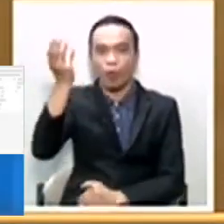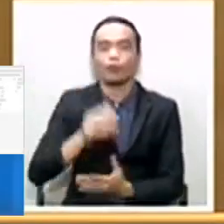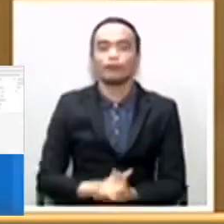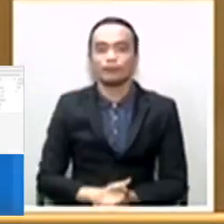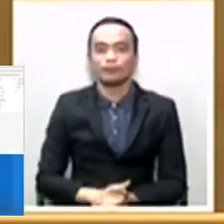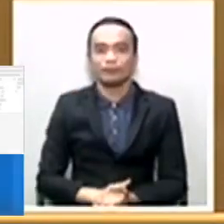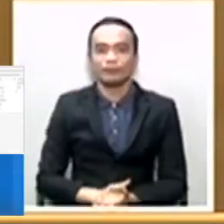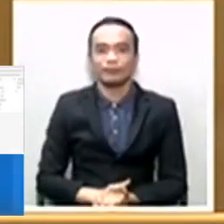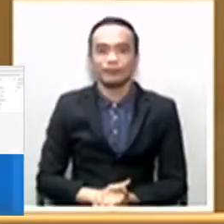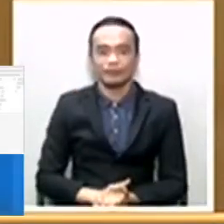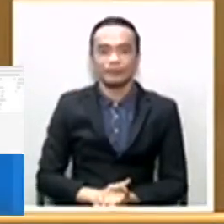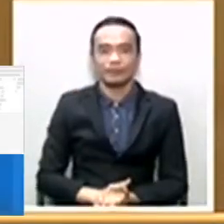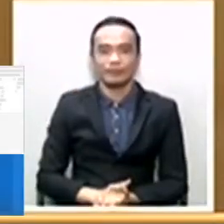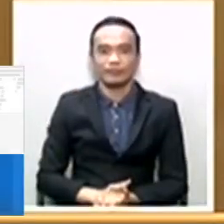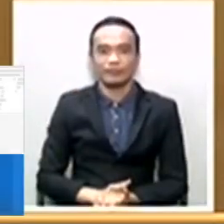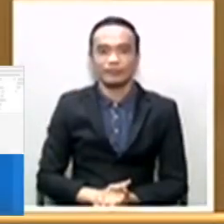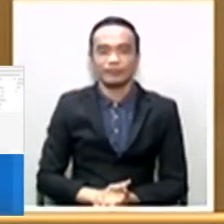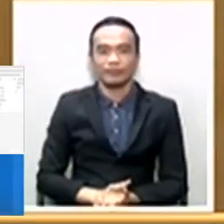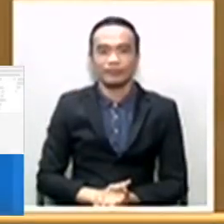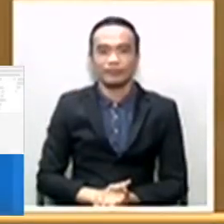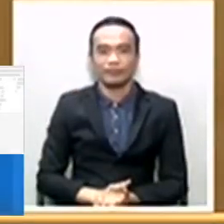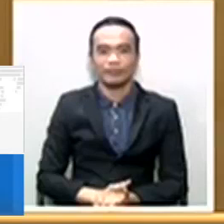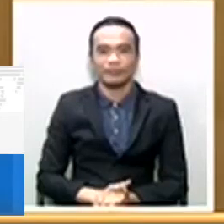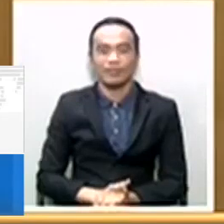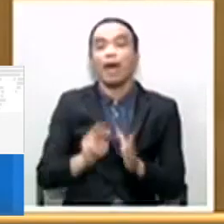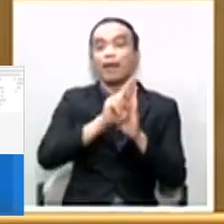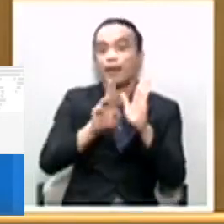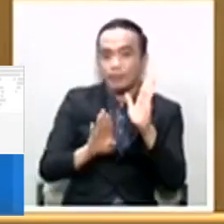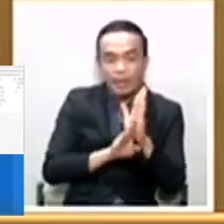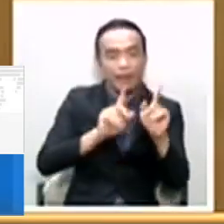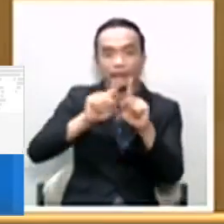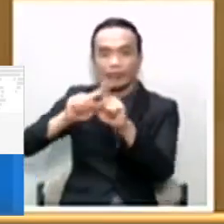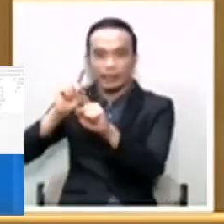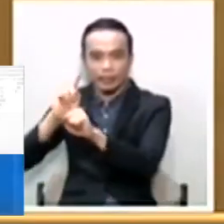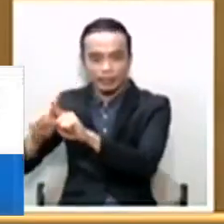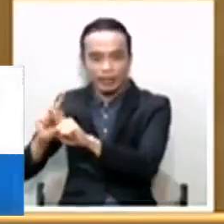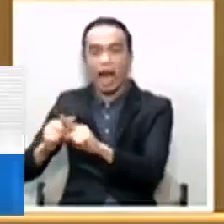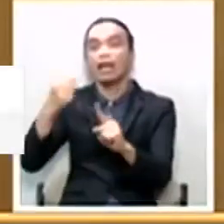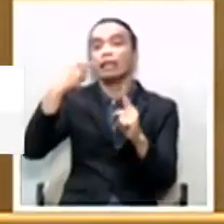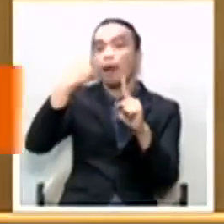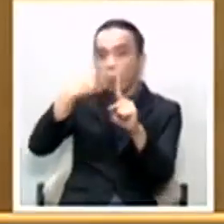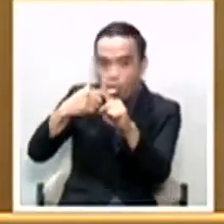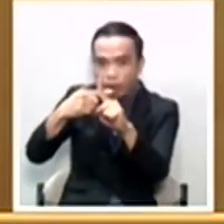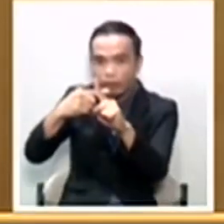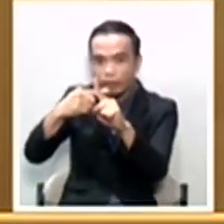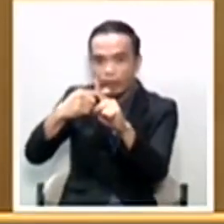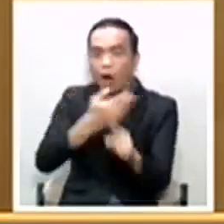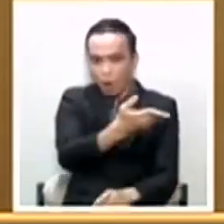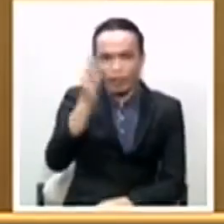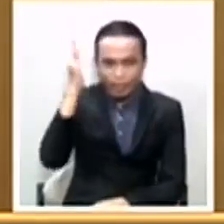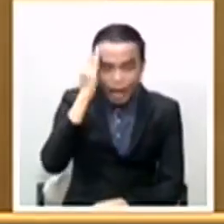และมูดี้ได้ปรับมุมมองความน่าเชื่อถือประเทศไทยจากระดับมีเสถียรภาพเป็นเชิงบวกรู้ไหมตั